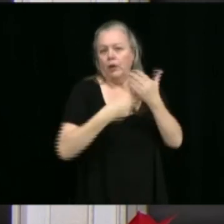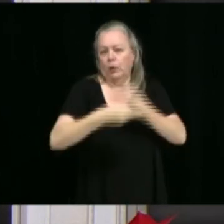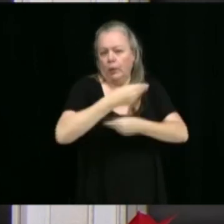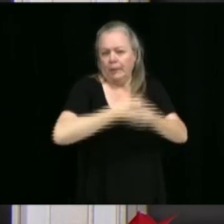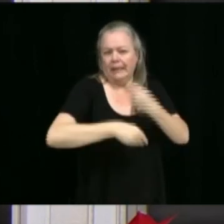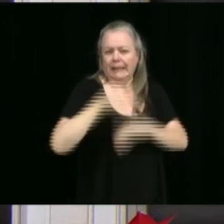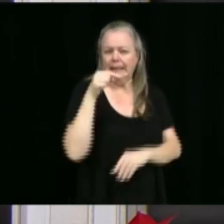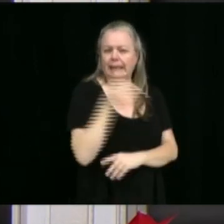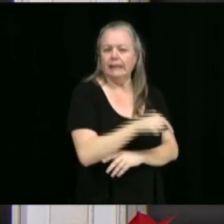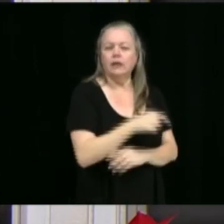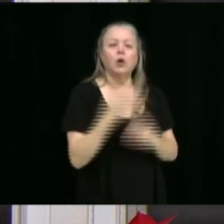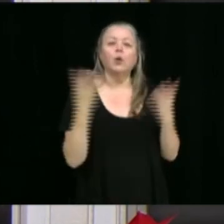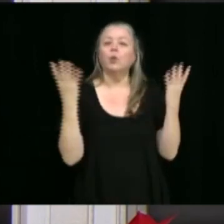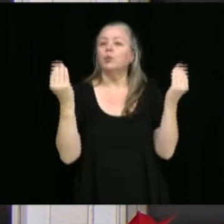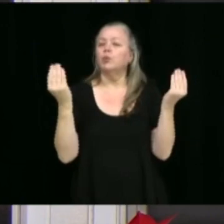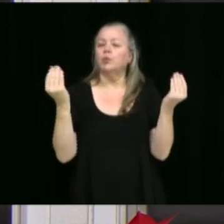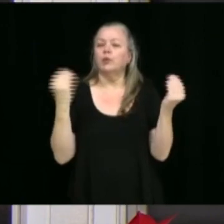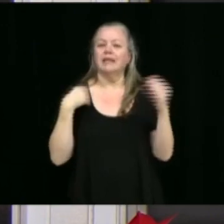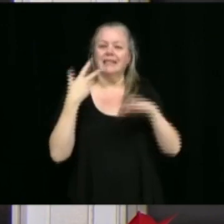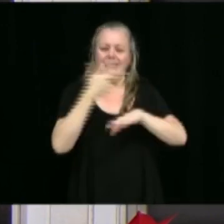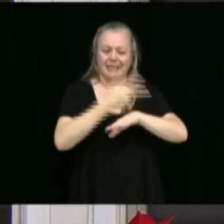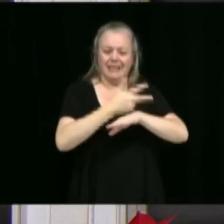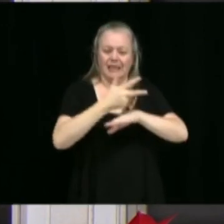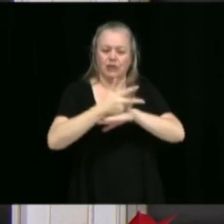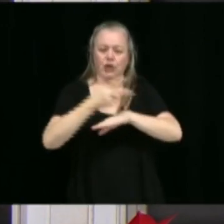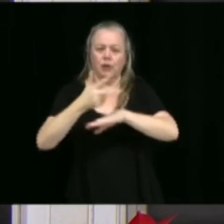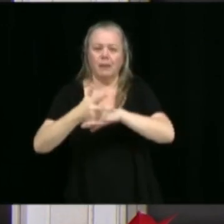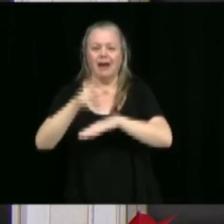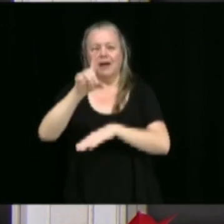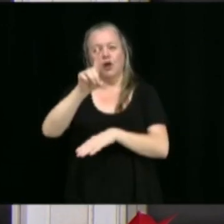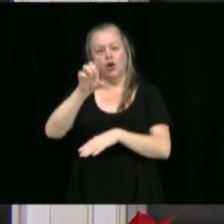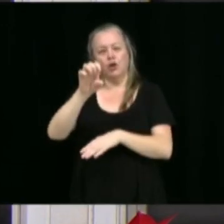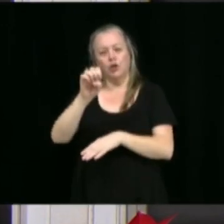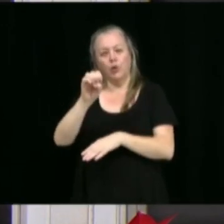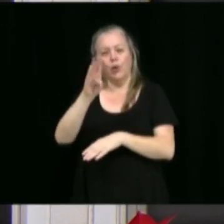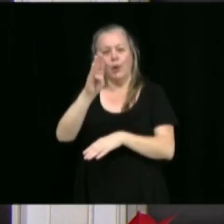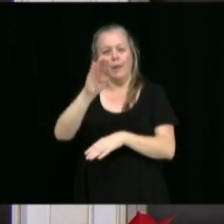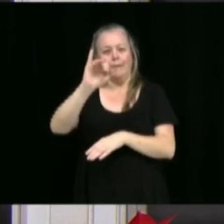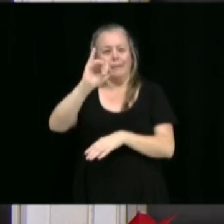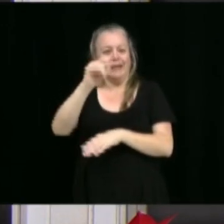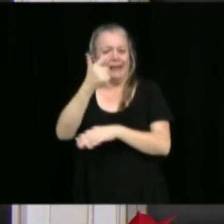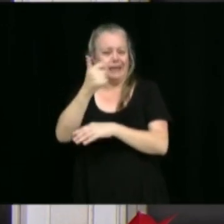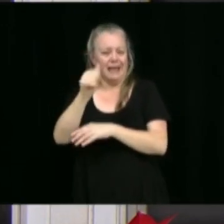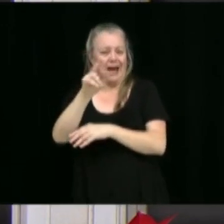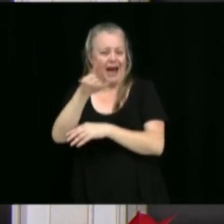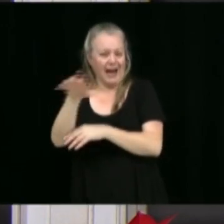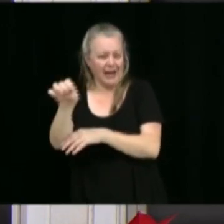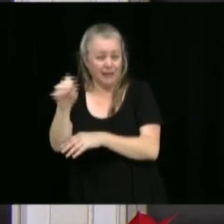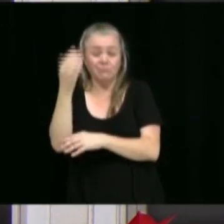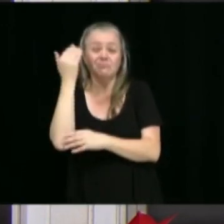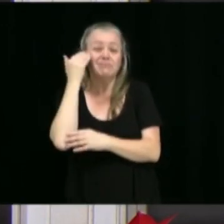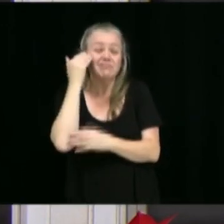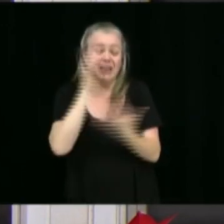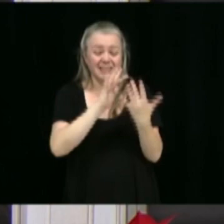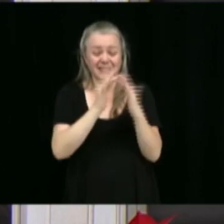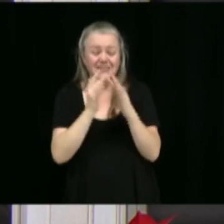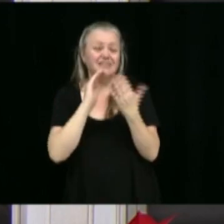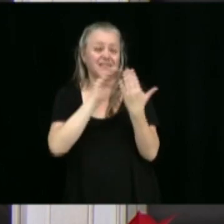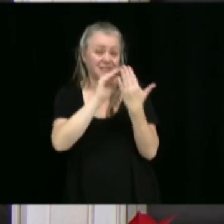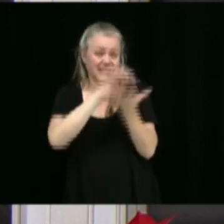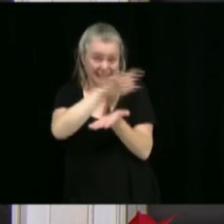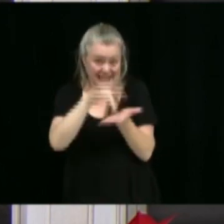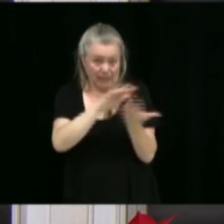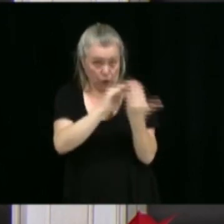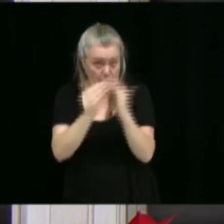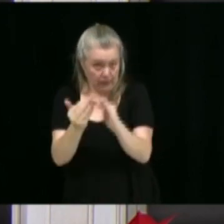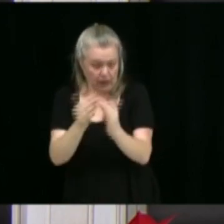régionale serait le stationnement de Bigaré. On sait, c'est en plein cœur du centre-ville, c'est près de tous nos restaurants, nos bars,